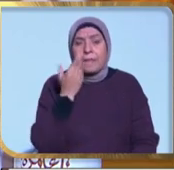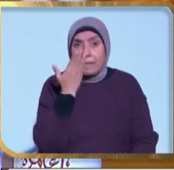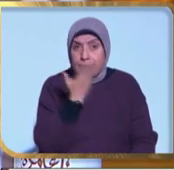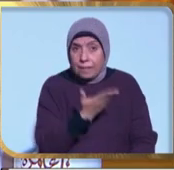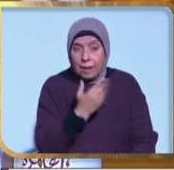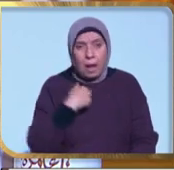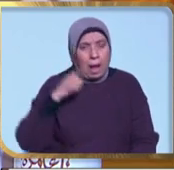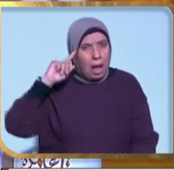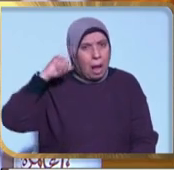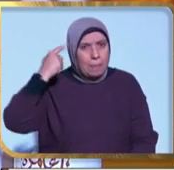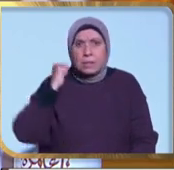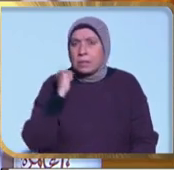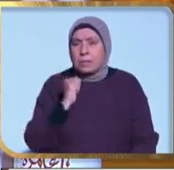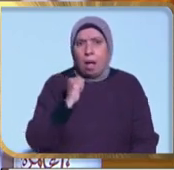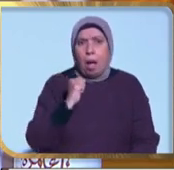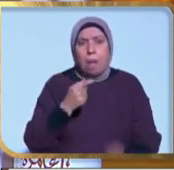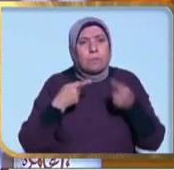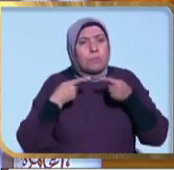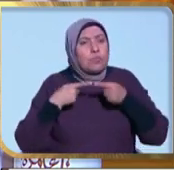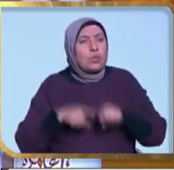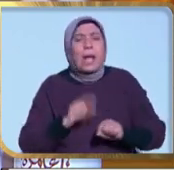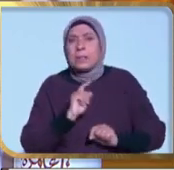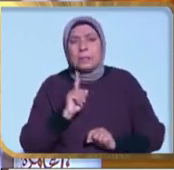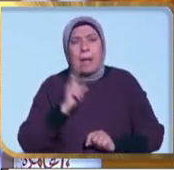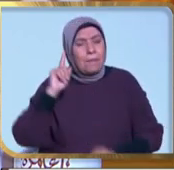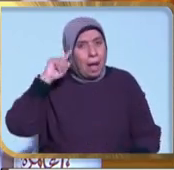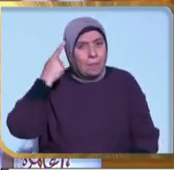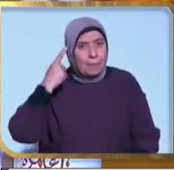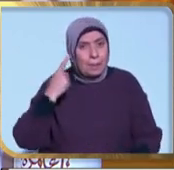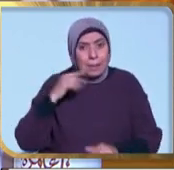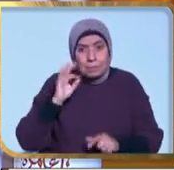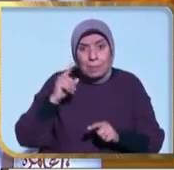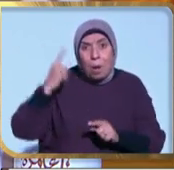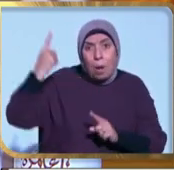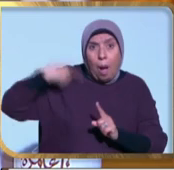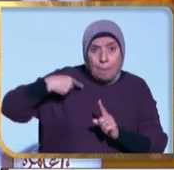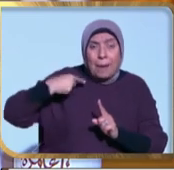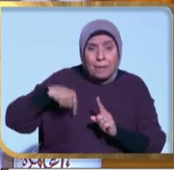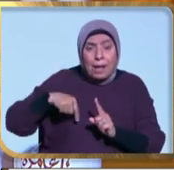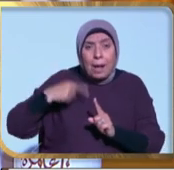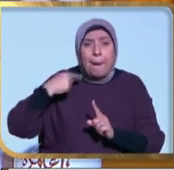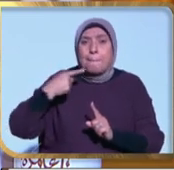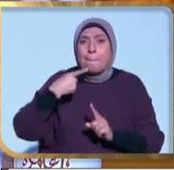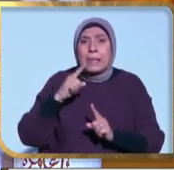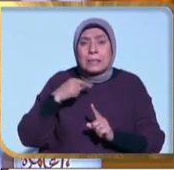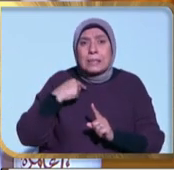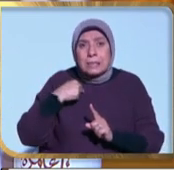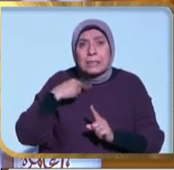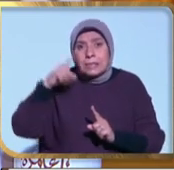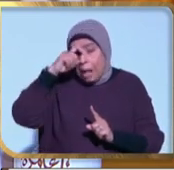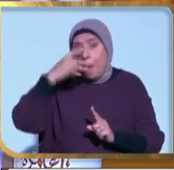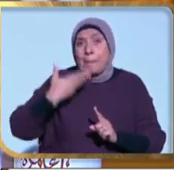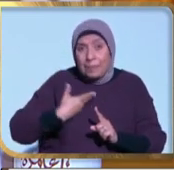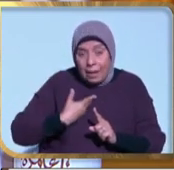يقوم بالتكاليف زي ما ربنا امره انه يقوم بيها هنا بتجيني ايه بتاتي ياتي